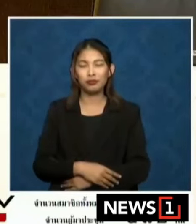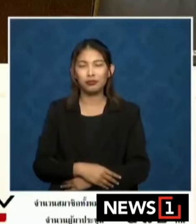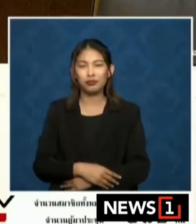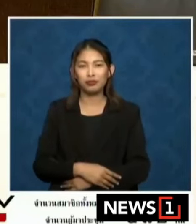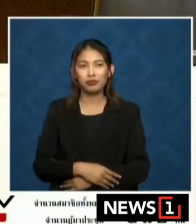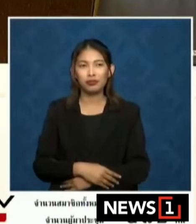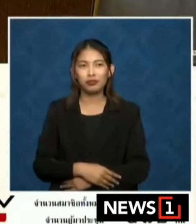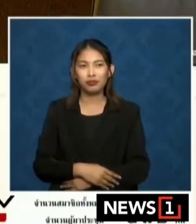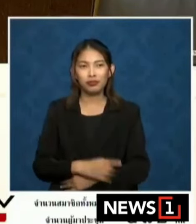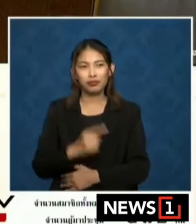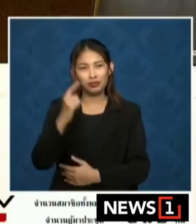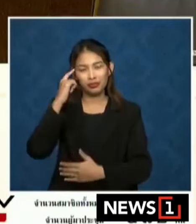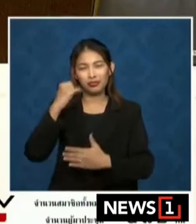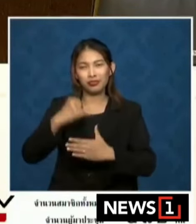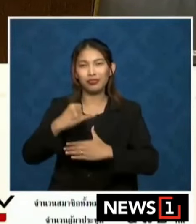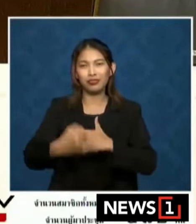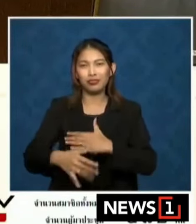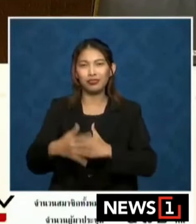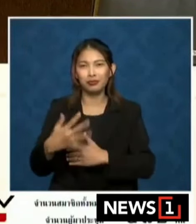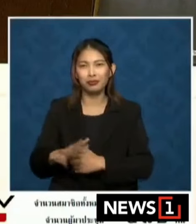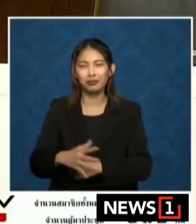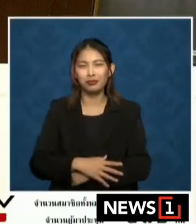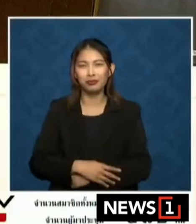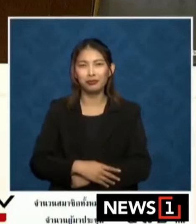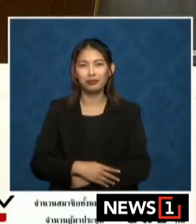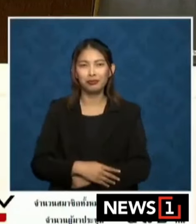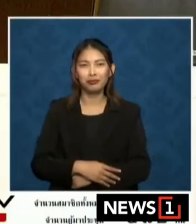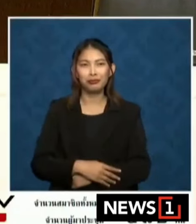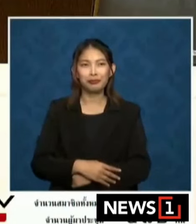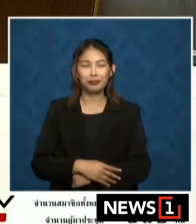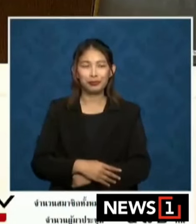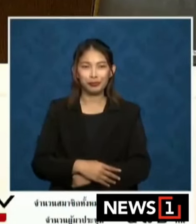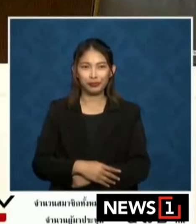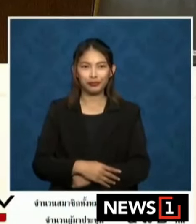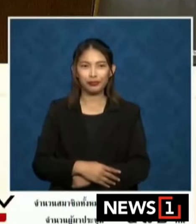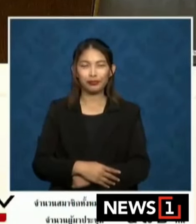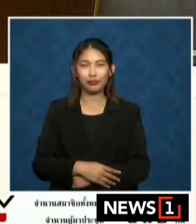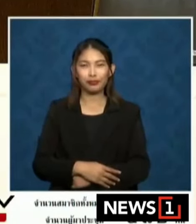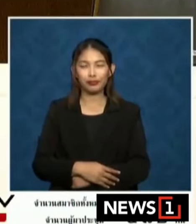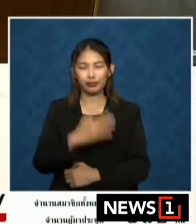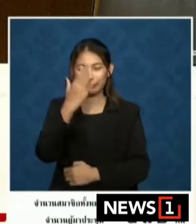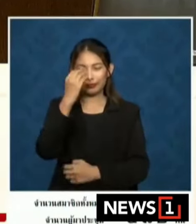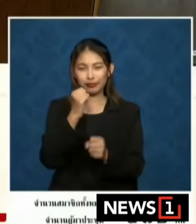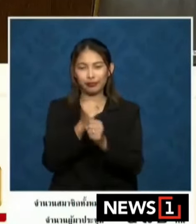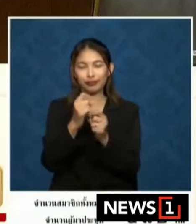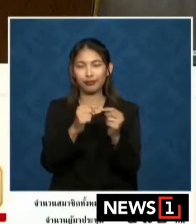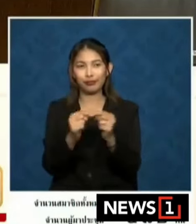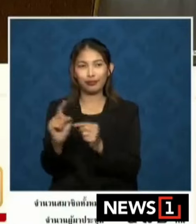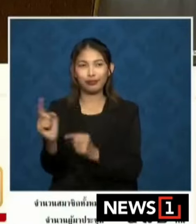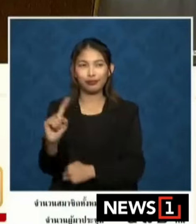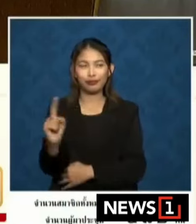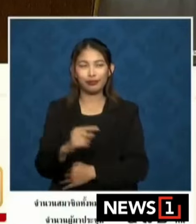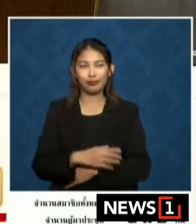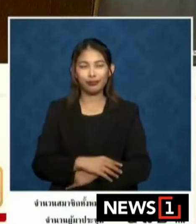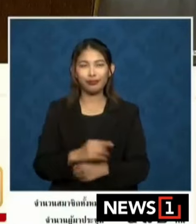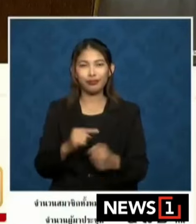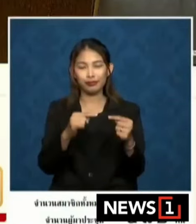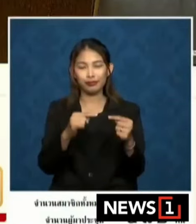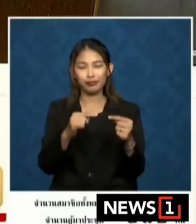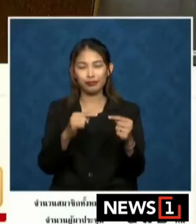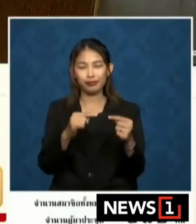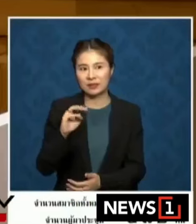แล้วก็ไม่ควรเอาเอกสารที่ไม่จำเป็นมาอ่านด้วยนะคะคุณเรืองไกก็บอกทำไมอ่ะไม่อยากฟังหรอคุเหลือใกพูดแบบนี้จริงๆ